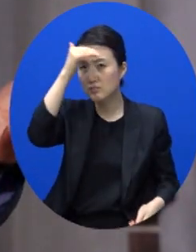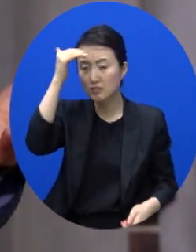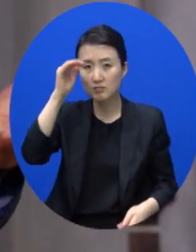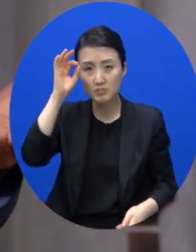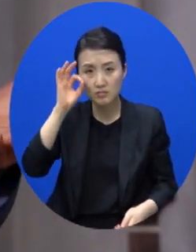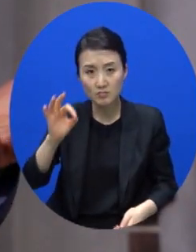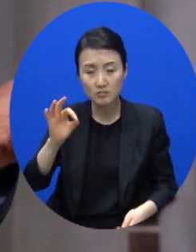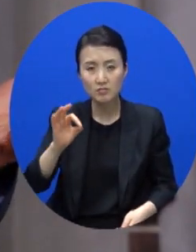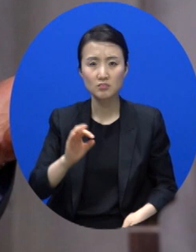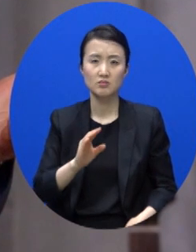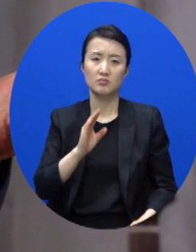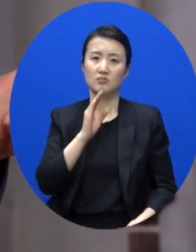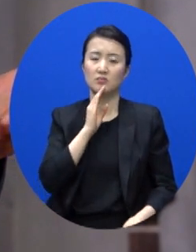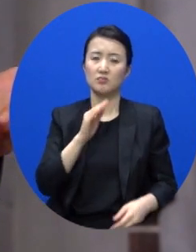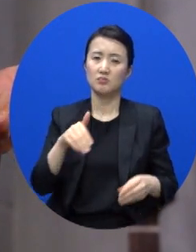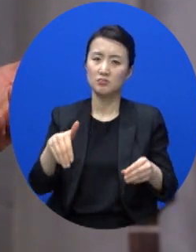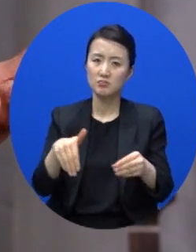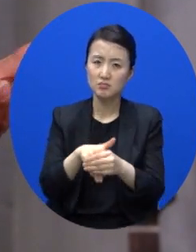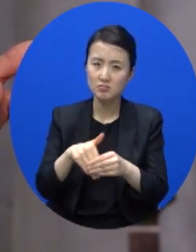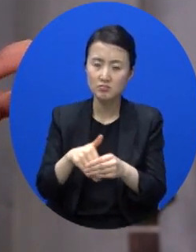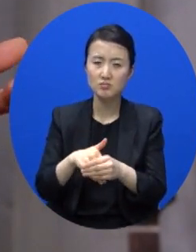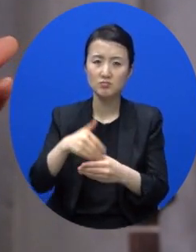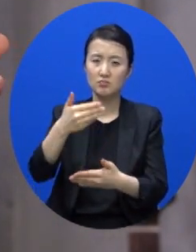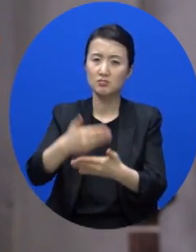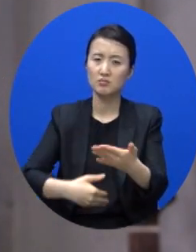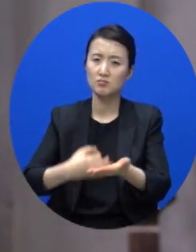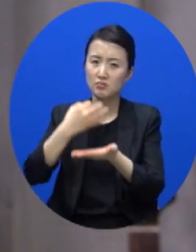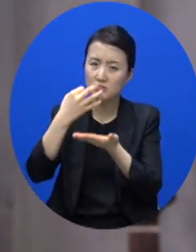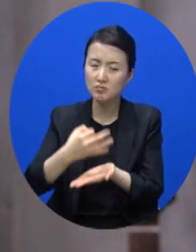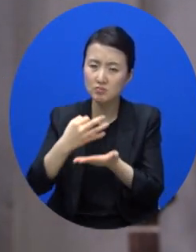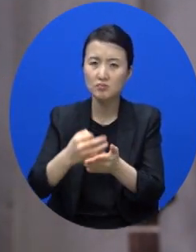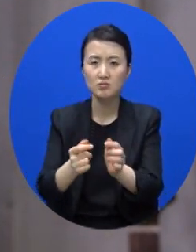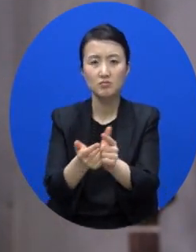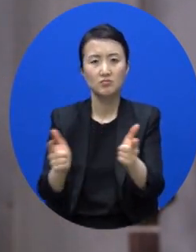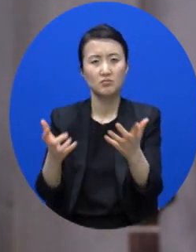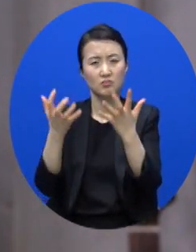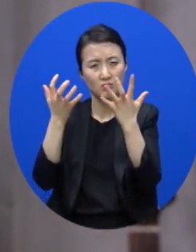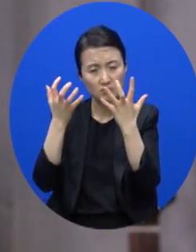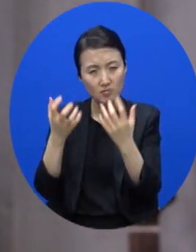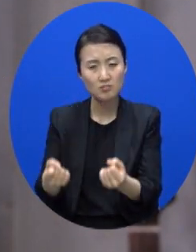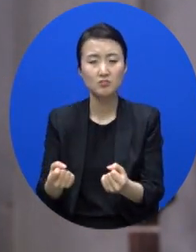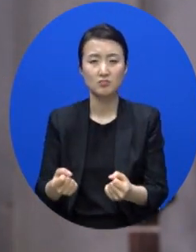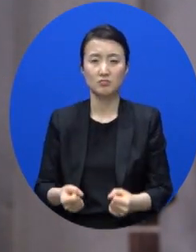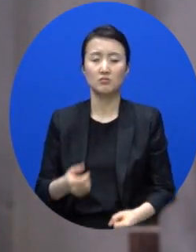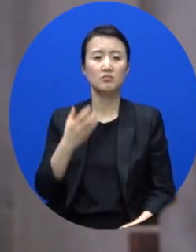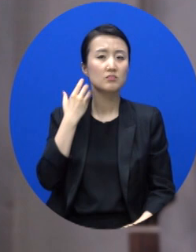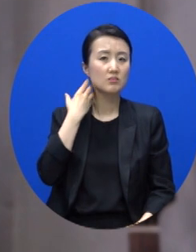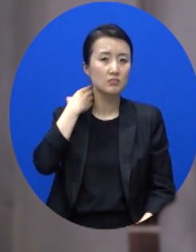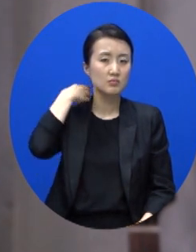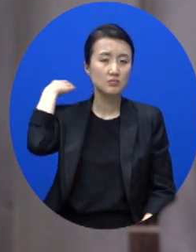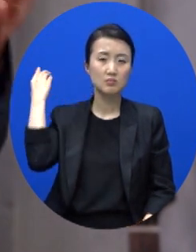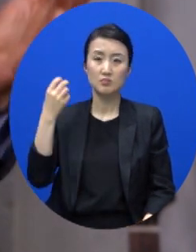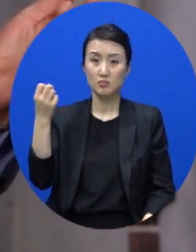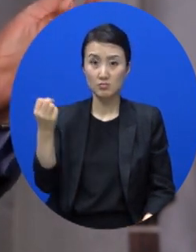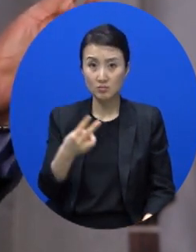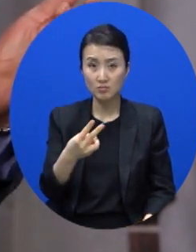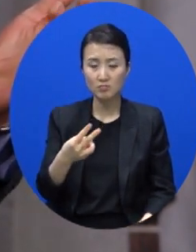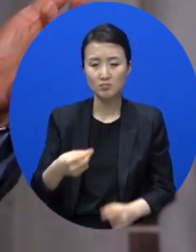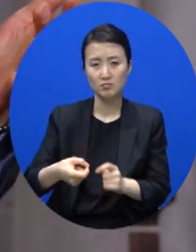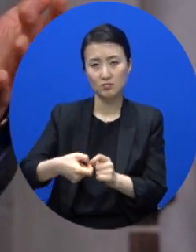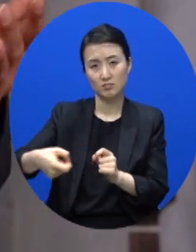너무나 이게 문화유산이 산재되어 있는 그런 도시고 또